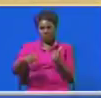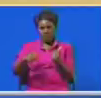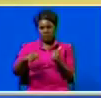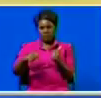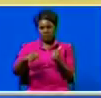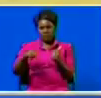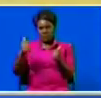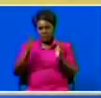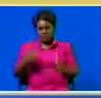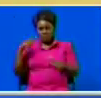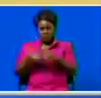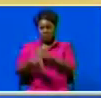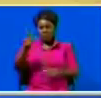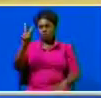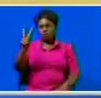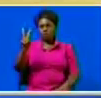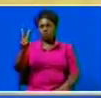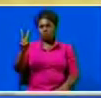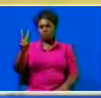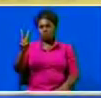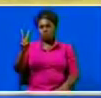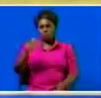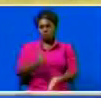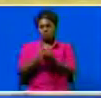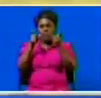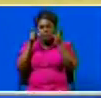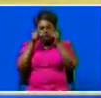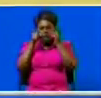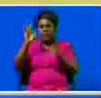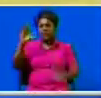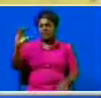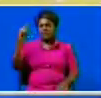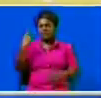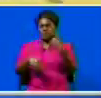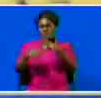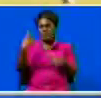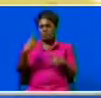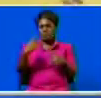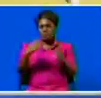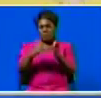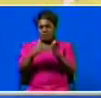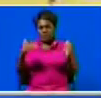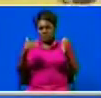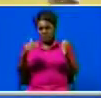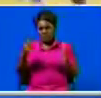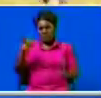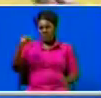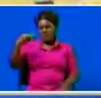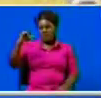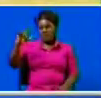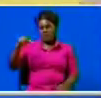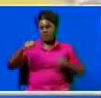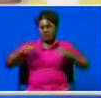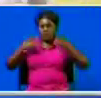Masharia alifunga mabao mawili kwa mpigo kuwapa Taska FC ushindi dhidi ya Vihiga United, na